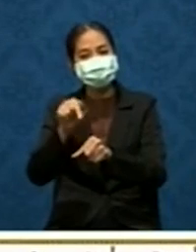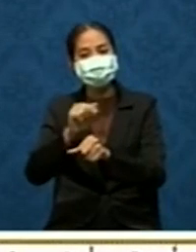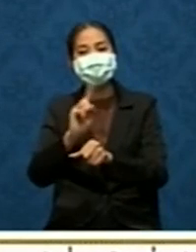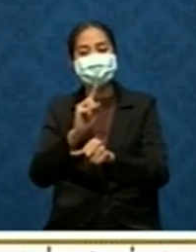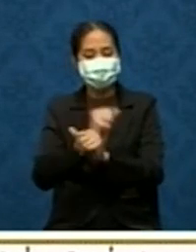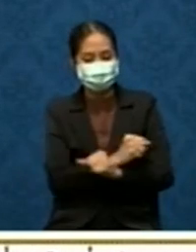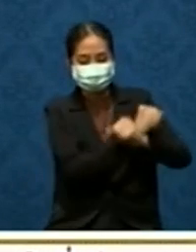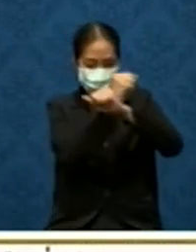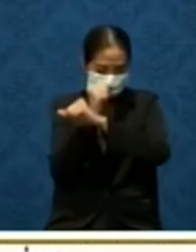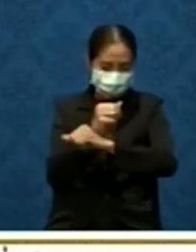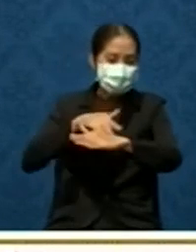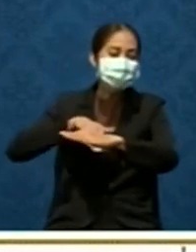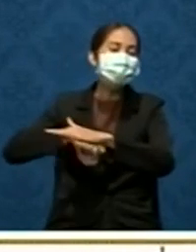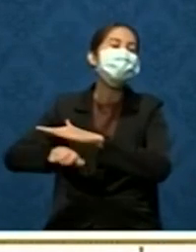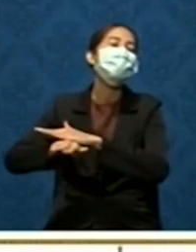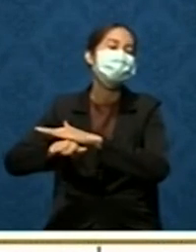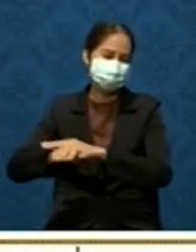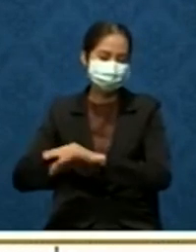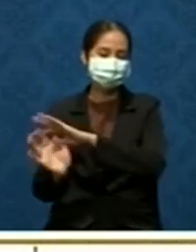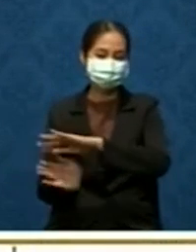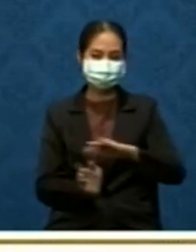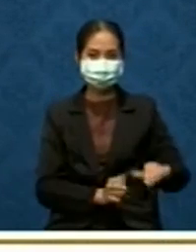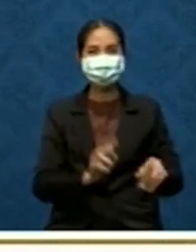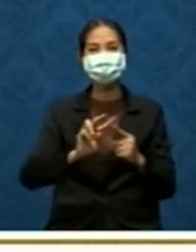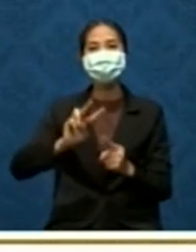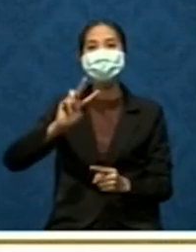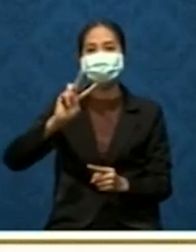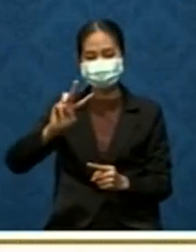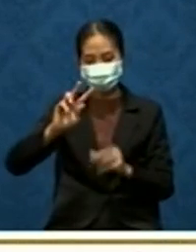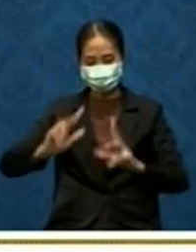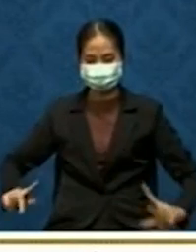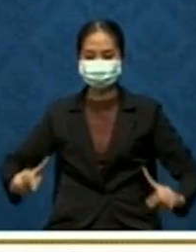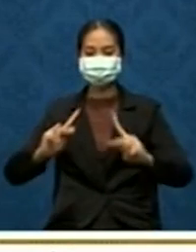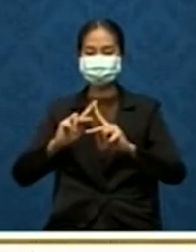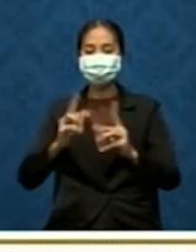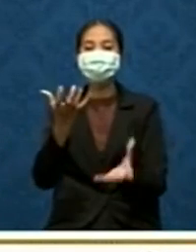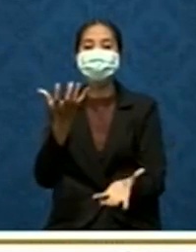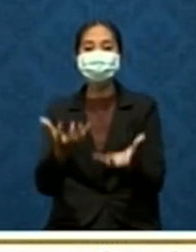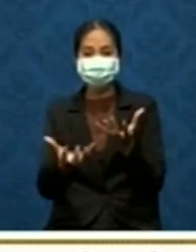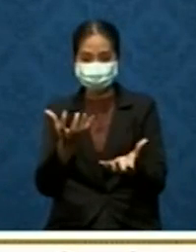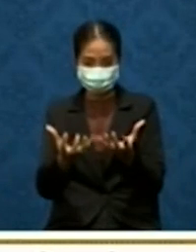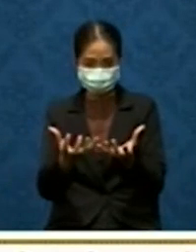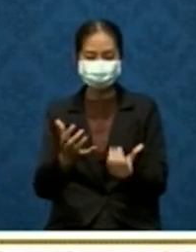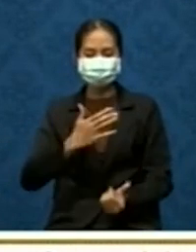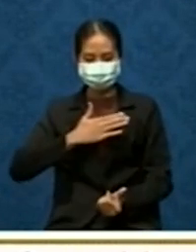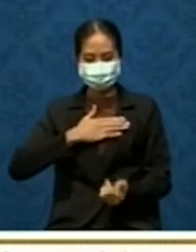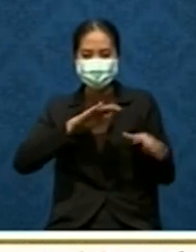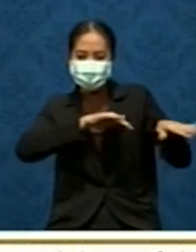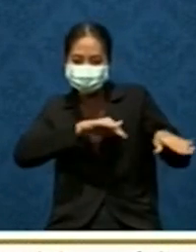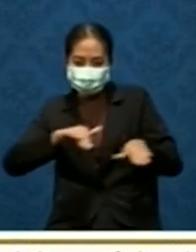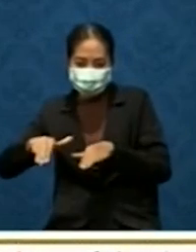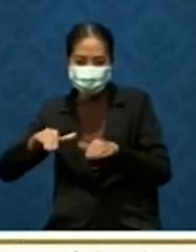หนี 2. กระทรวงยุติธรรมพร้อมพิจารณาทบทวนระเบียบปฏิบั